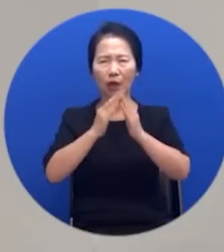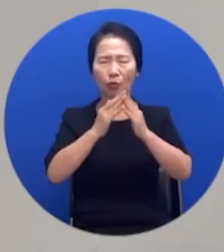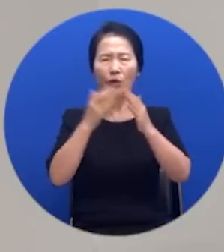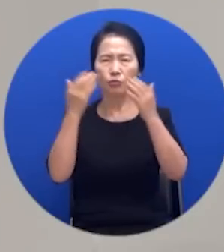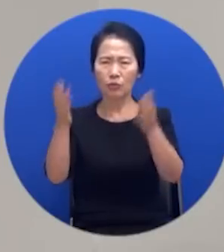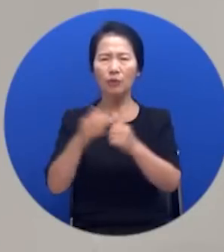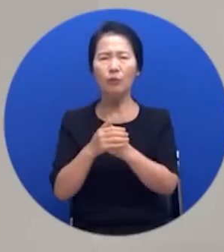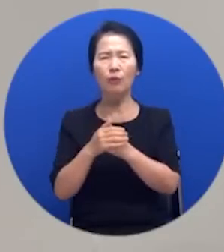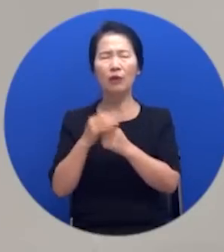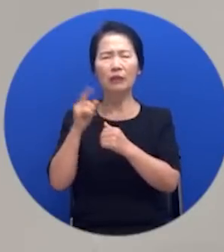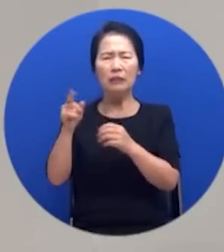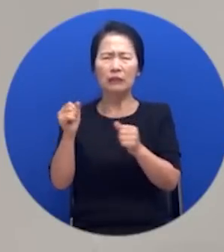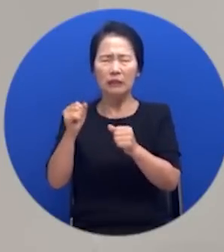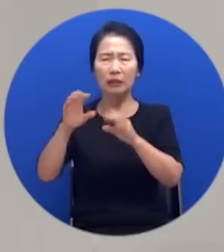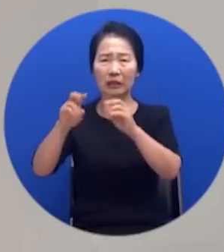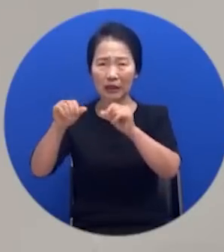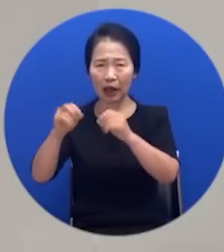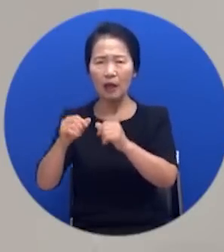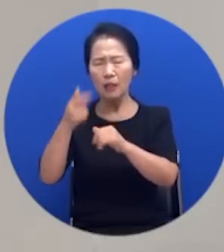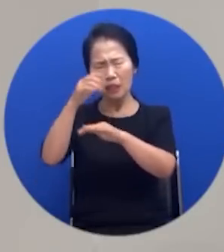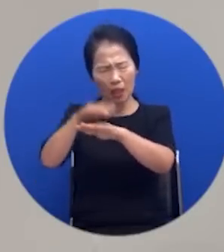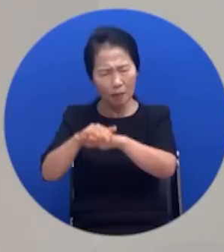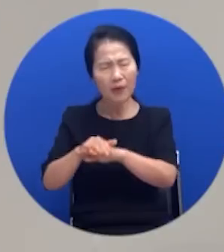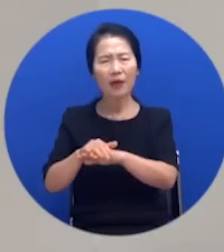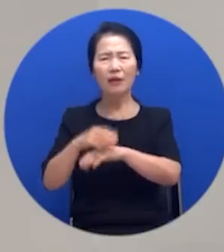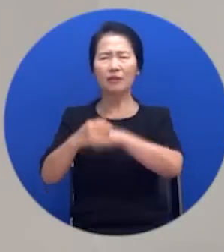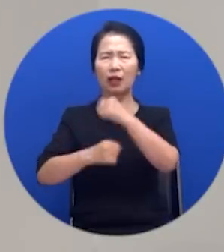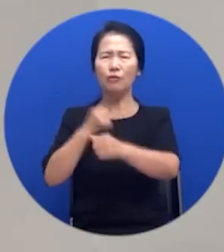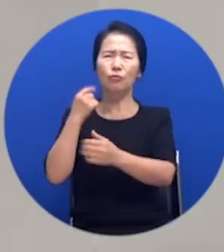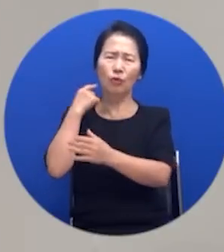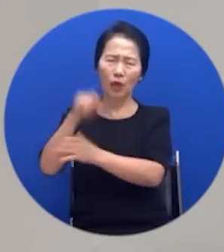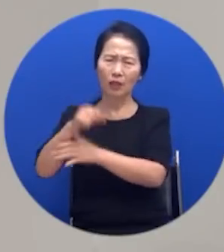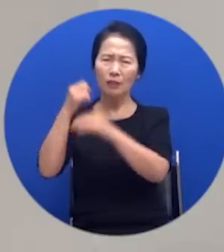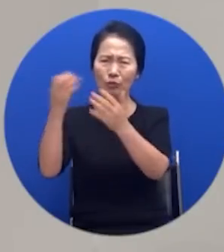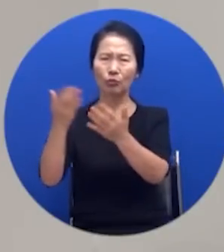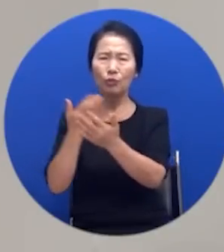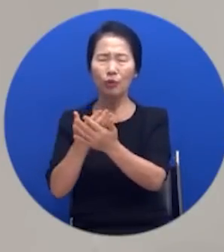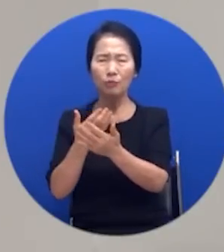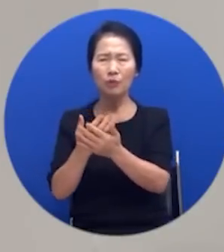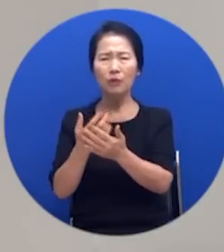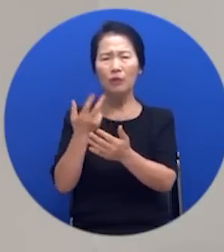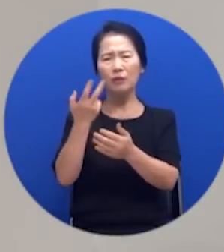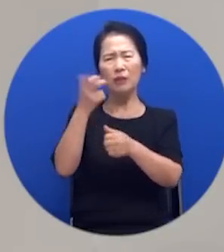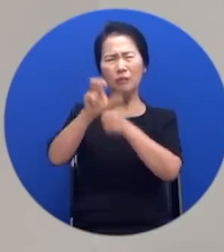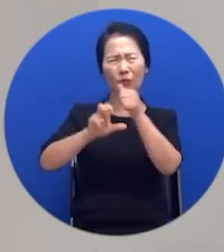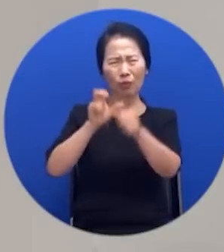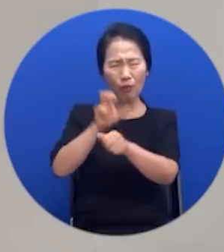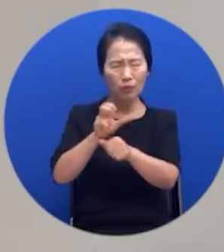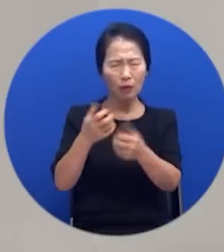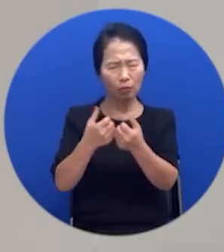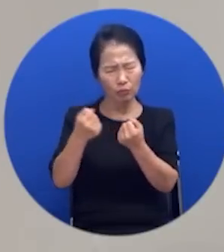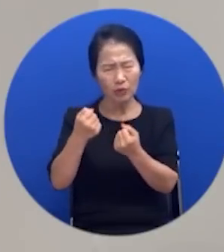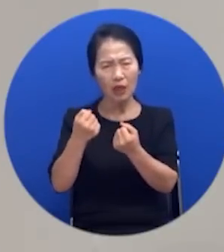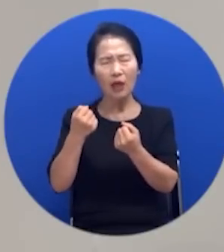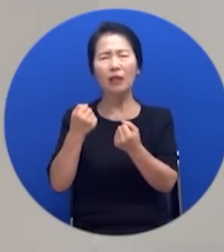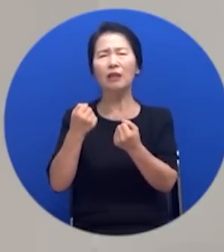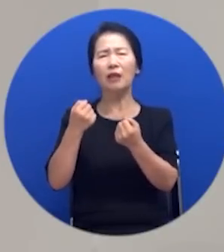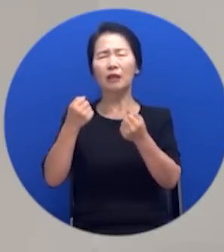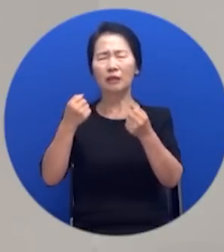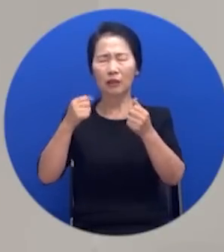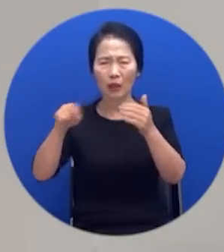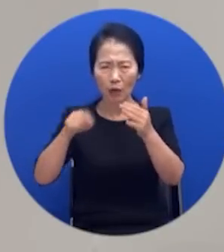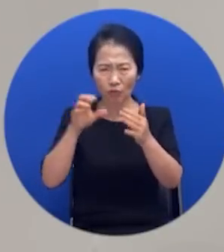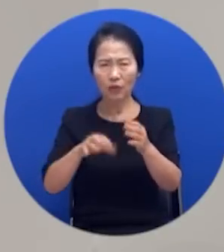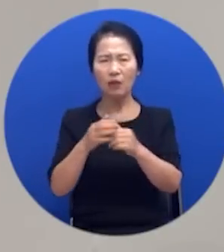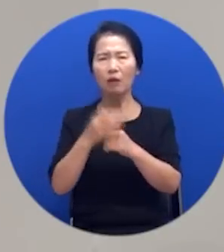저 땅에 하나님을 예배할 수 있는 자유를 주시기를 원합니다. 아버지, 75년간 분단된 이 조국 가운데 복음으로